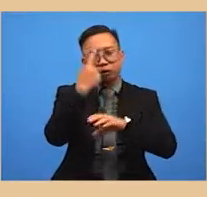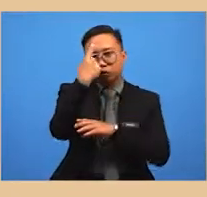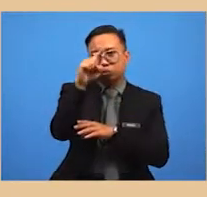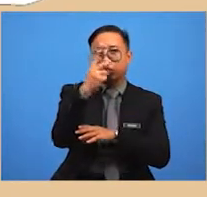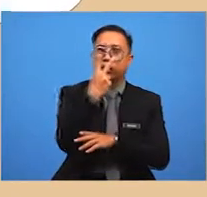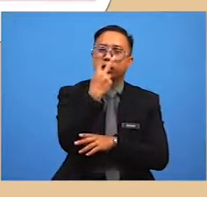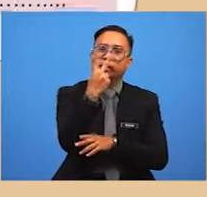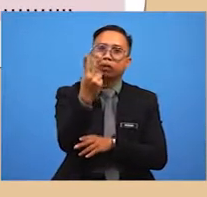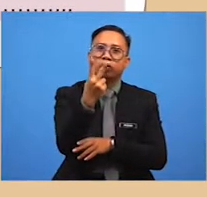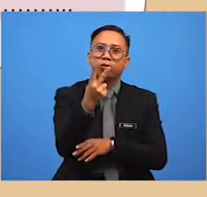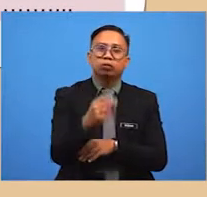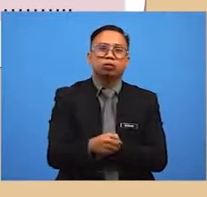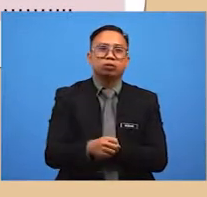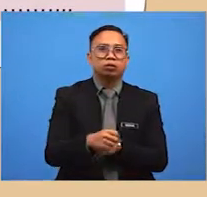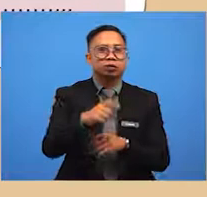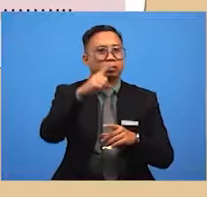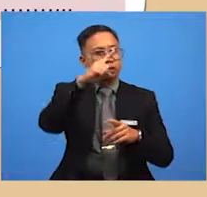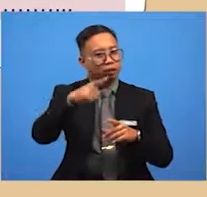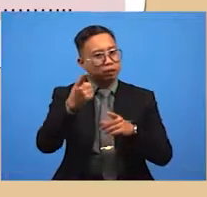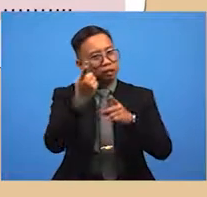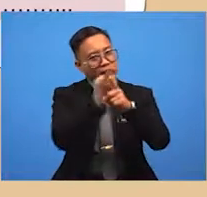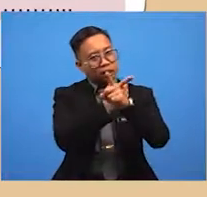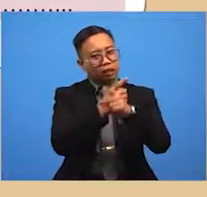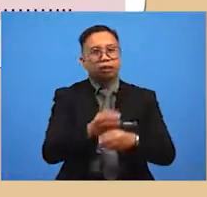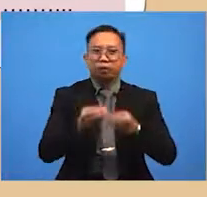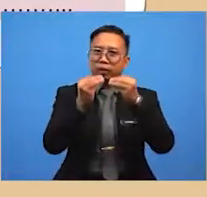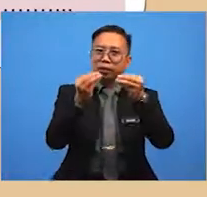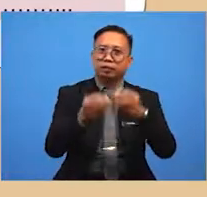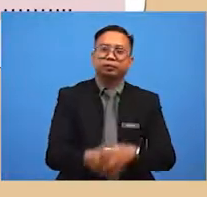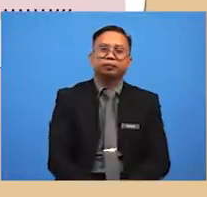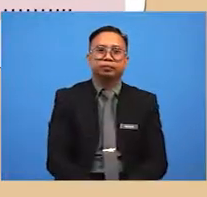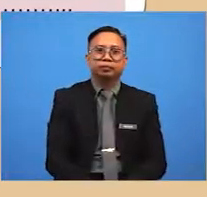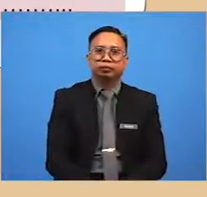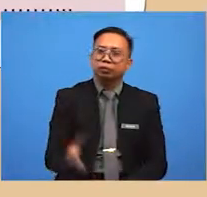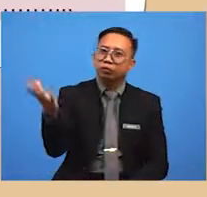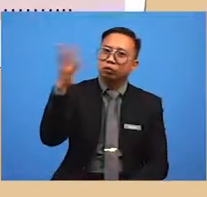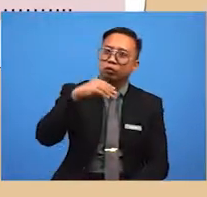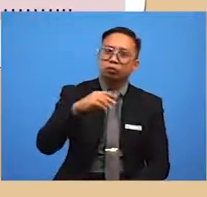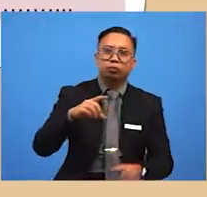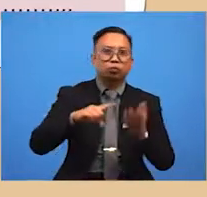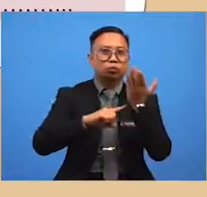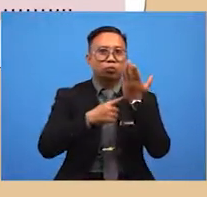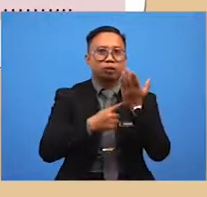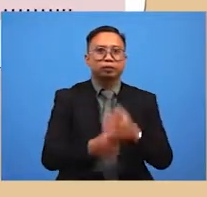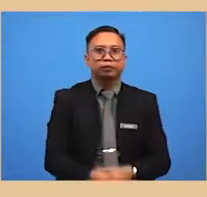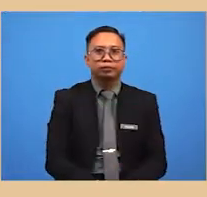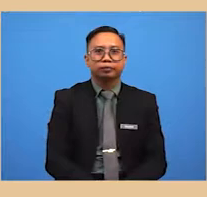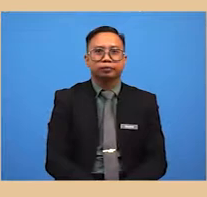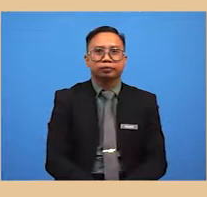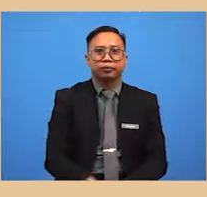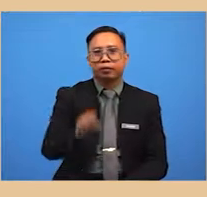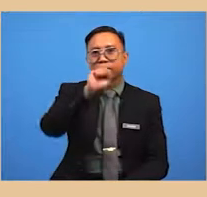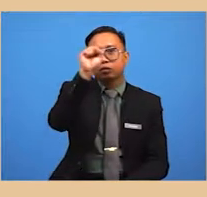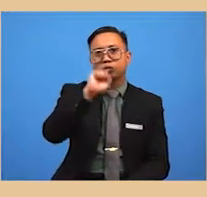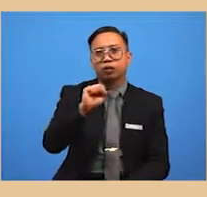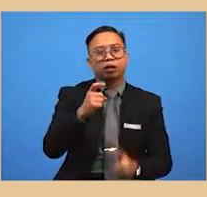untuk tengok silang kata yang disediakan. Jom kita mula, murid-murid.